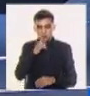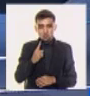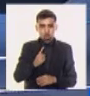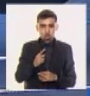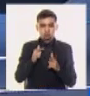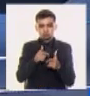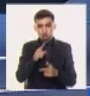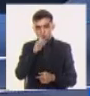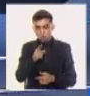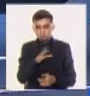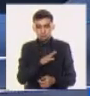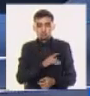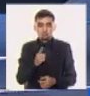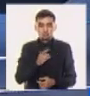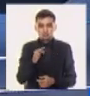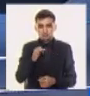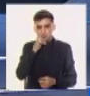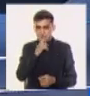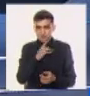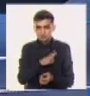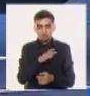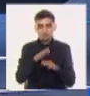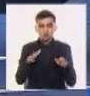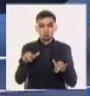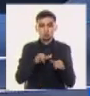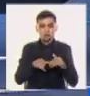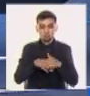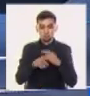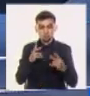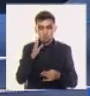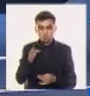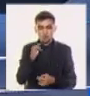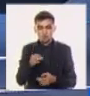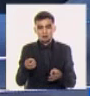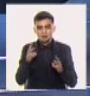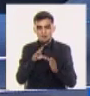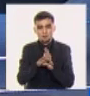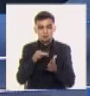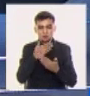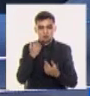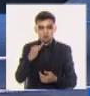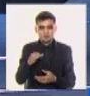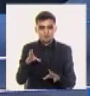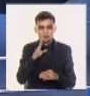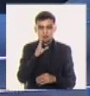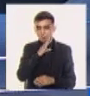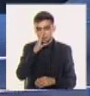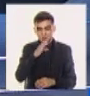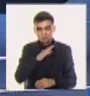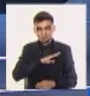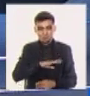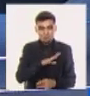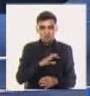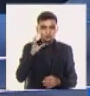месяцами, а то и годами. Куда теперь идти детям, которым могут не оставить выбора? Отчаявшихся родителей выслушали